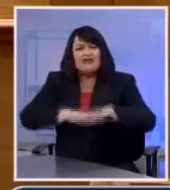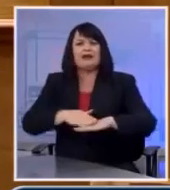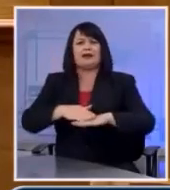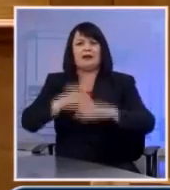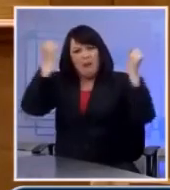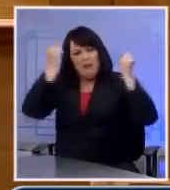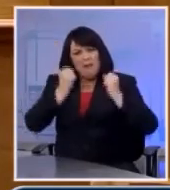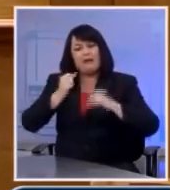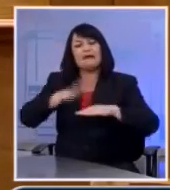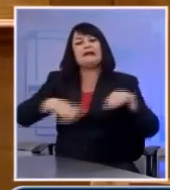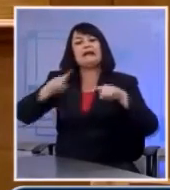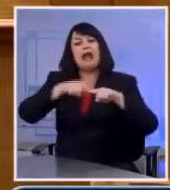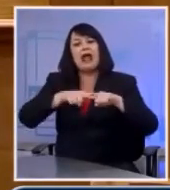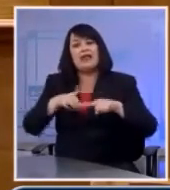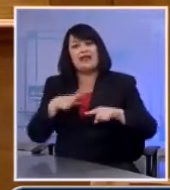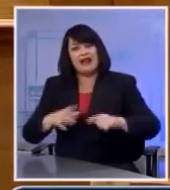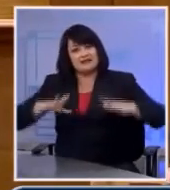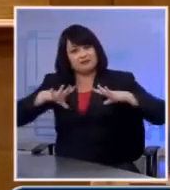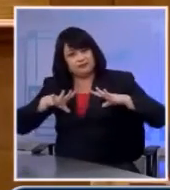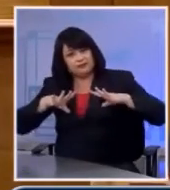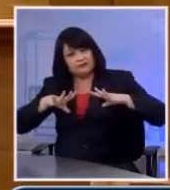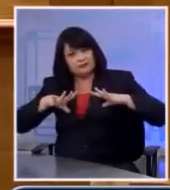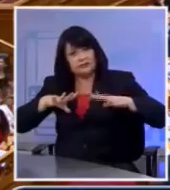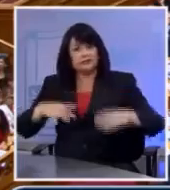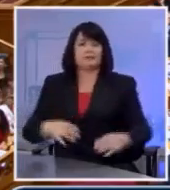και θέλετε τώρα να βγείτε και από πάνω.